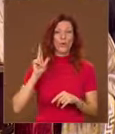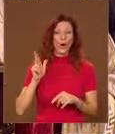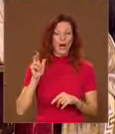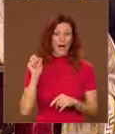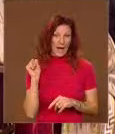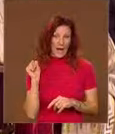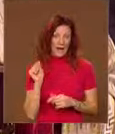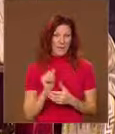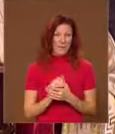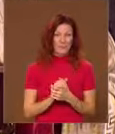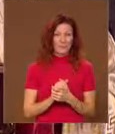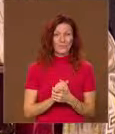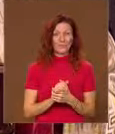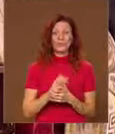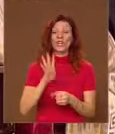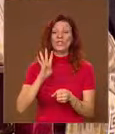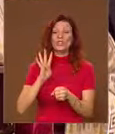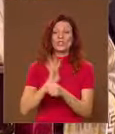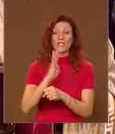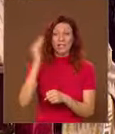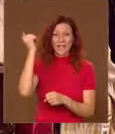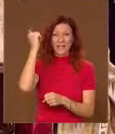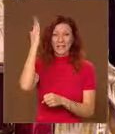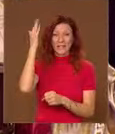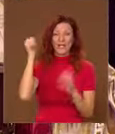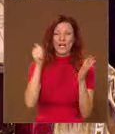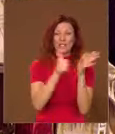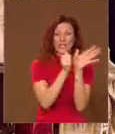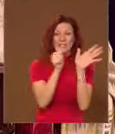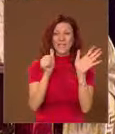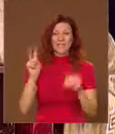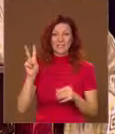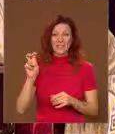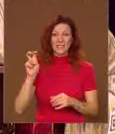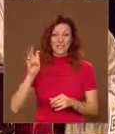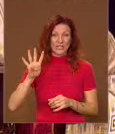Евангелие от Свети Евангелист Лука, 14 глава от 16 до 24 стих.